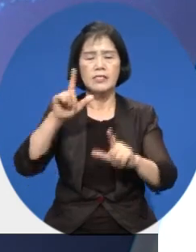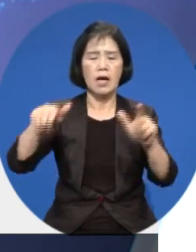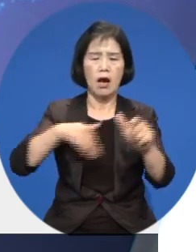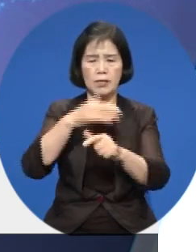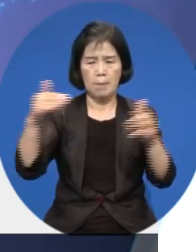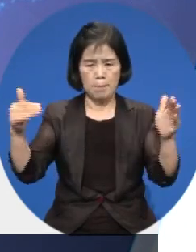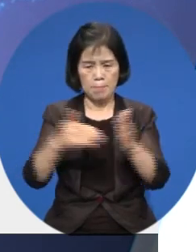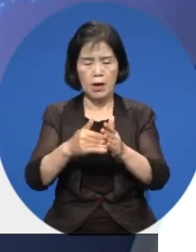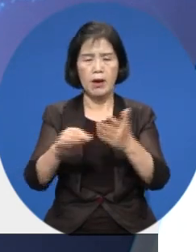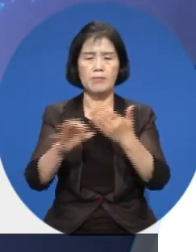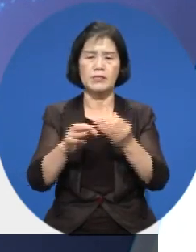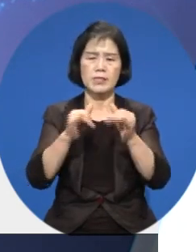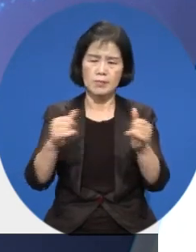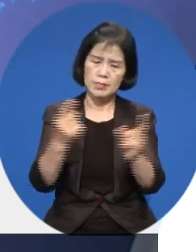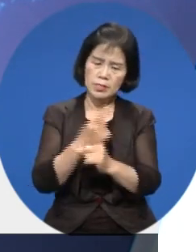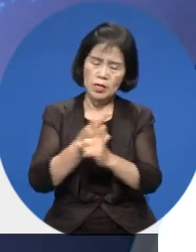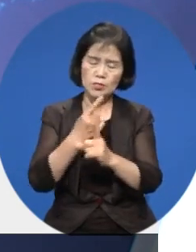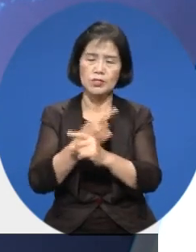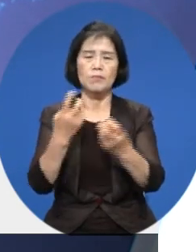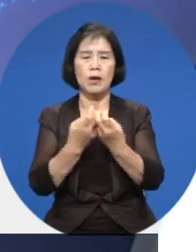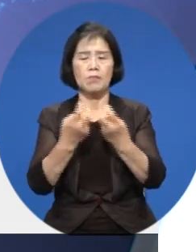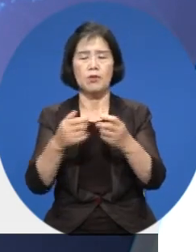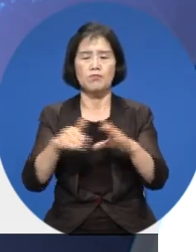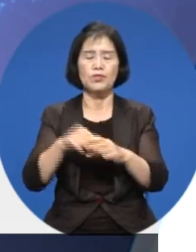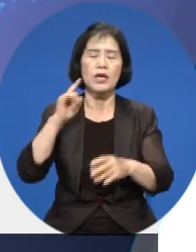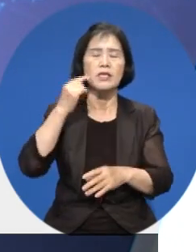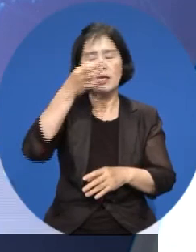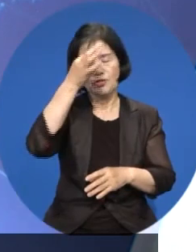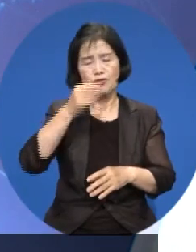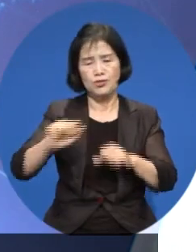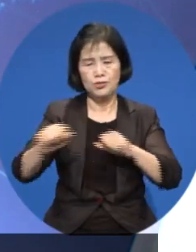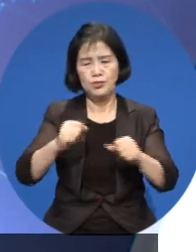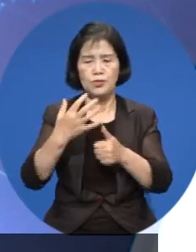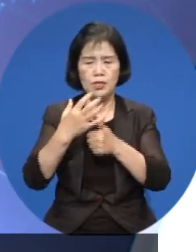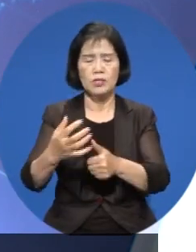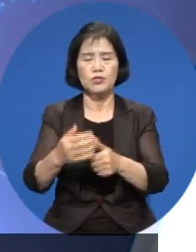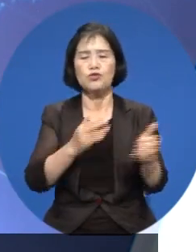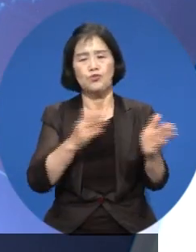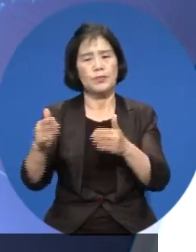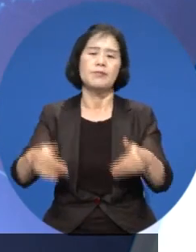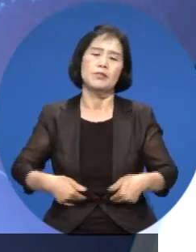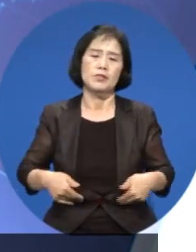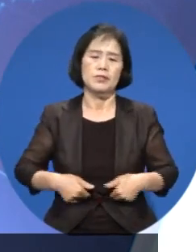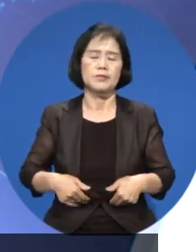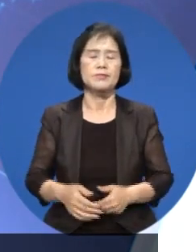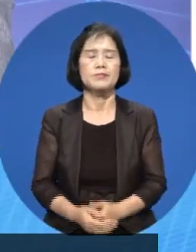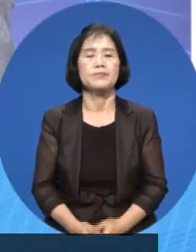된다면 사람들을 치유할 수 있는 방법으로 문화예술을 자꾸 하려 할 수 있도록 준비해야 한다고 생각합니다